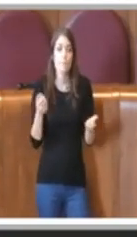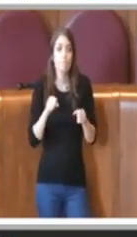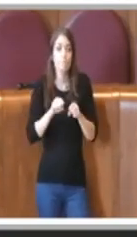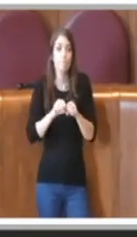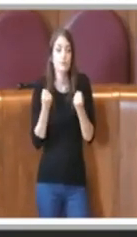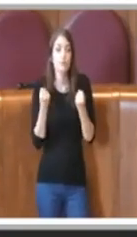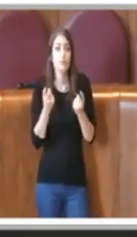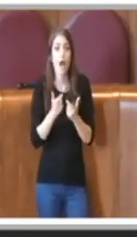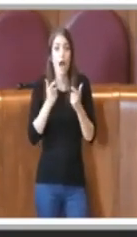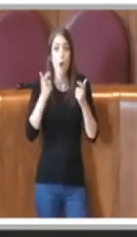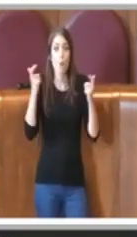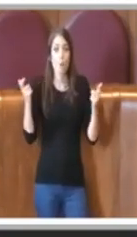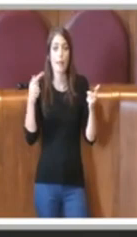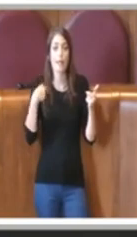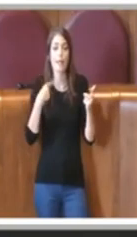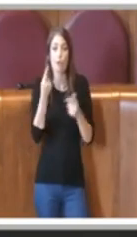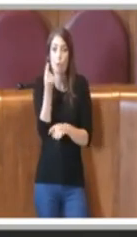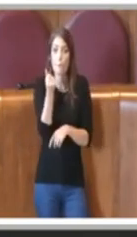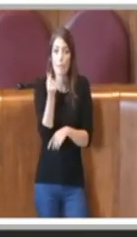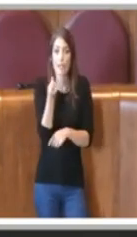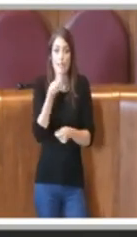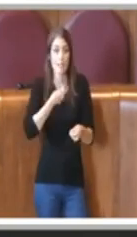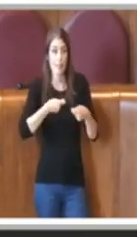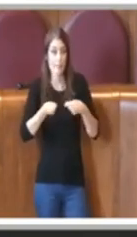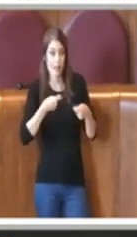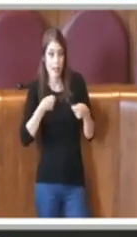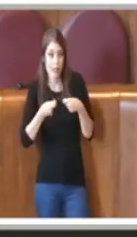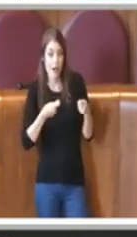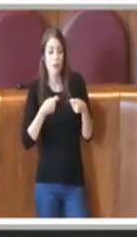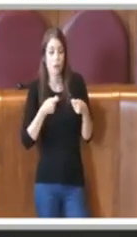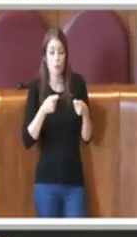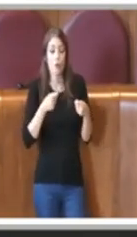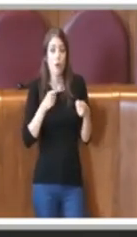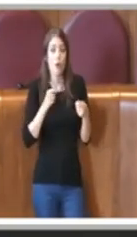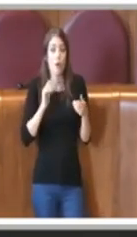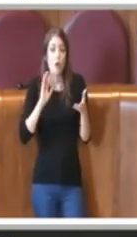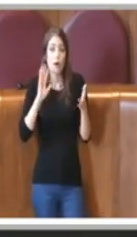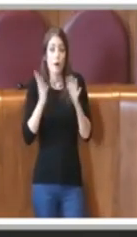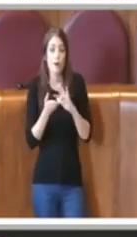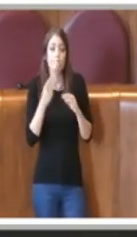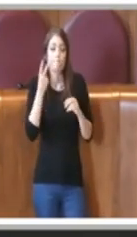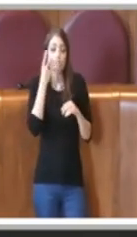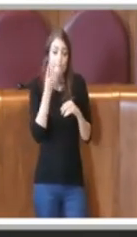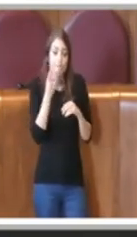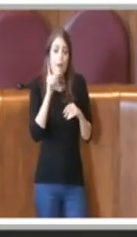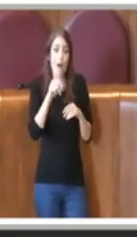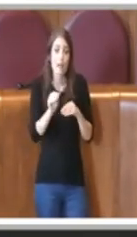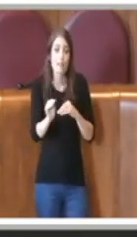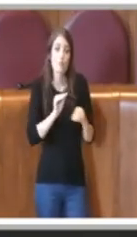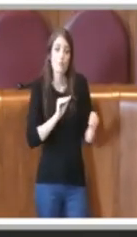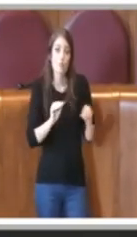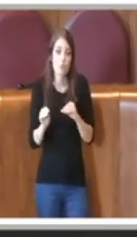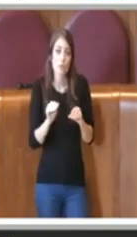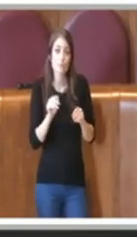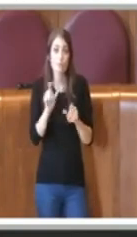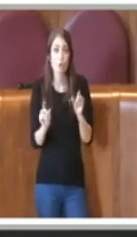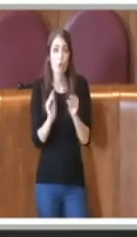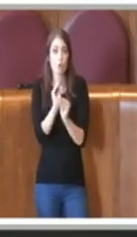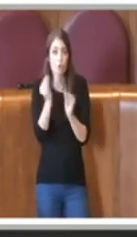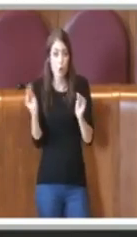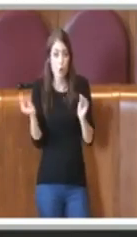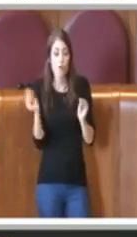un aumento dei prezzi di mercato. Abbiamo anche assistito allo spostamento delle persone più giovani,